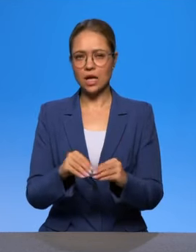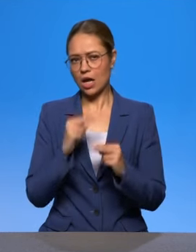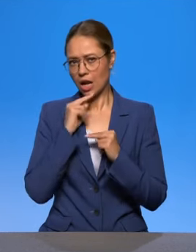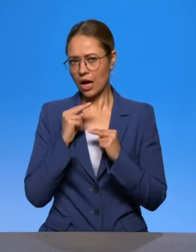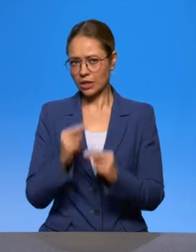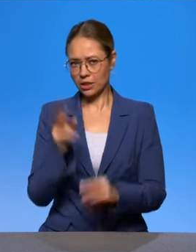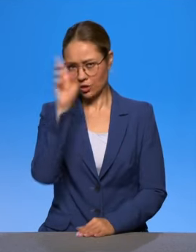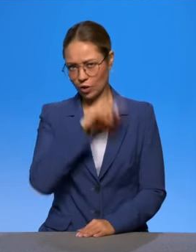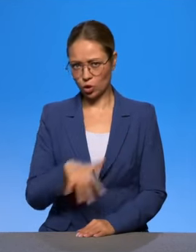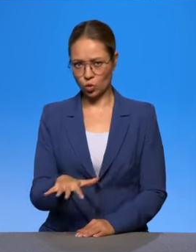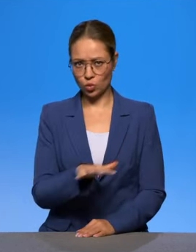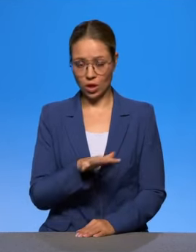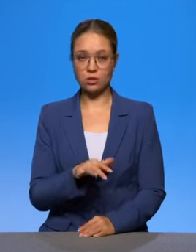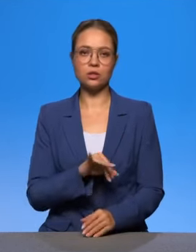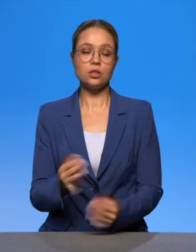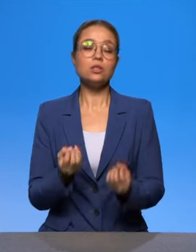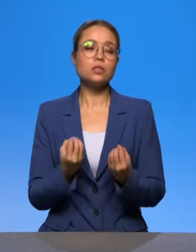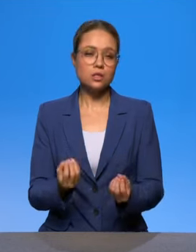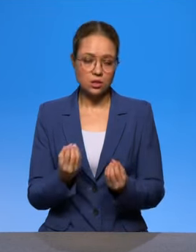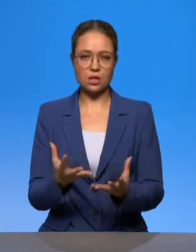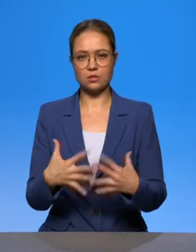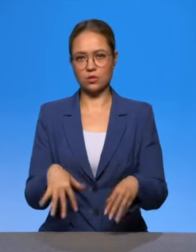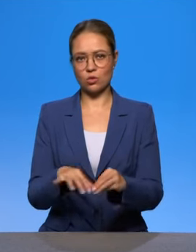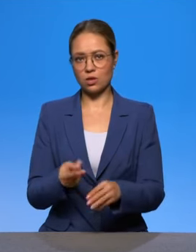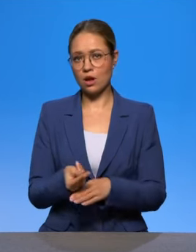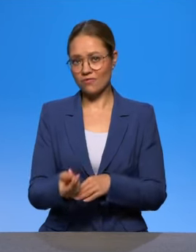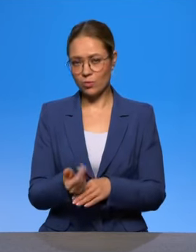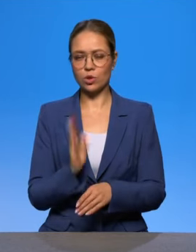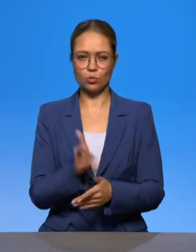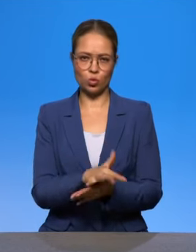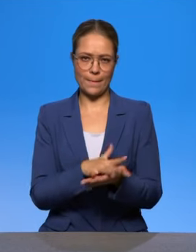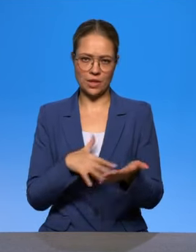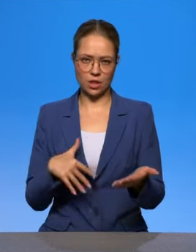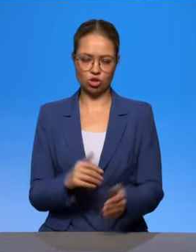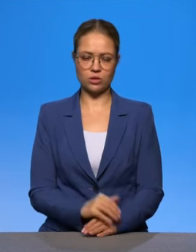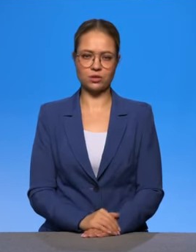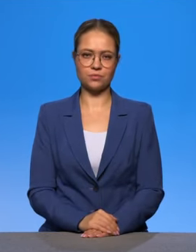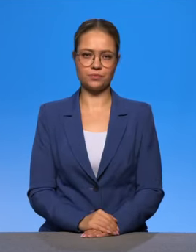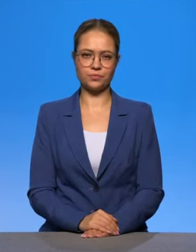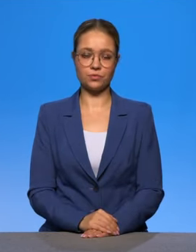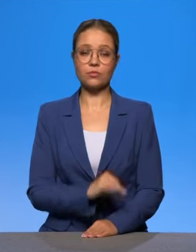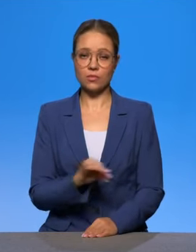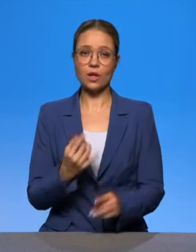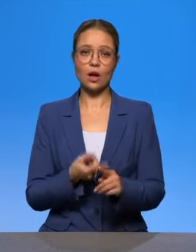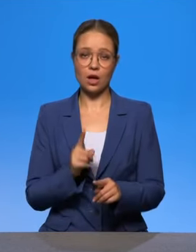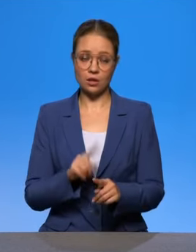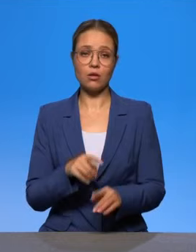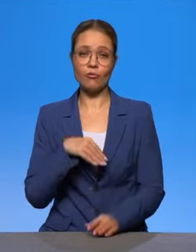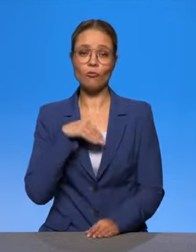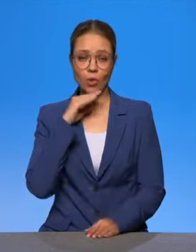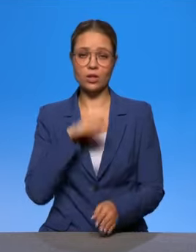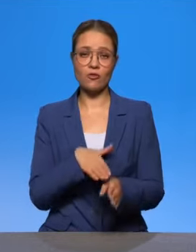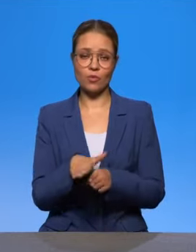государство. Естественно, социальные выплаты будут продолжаться. И это вполне выполнимые